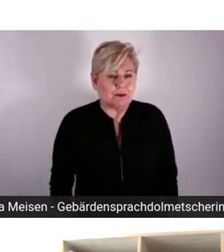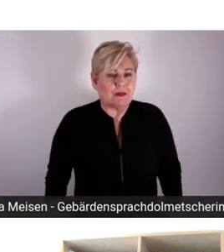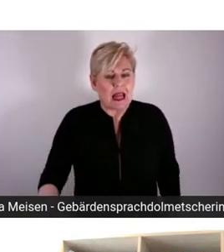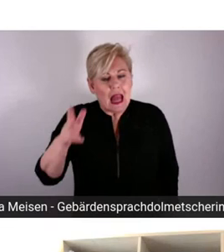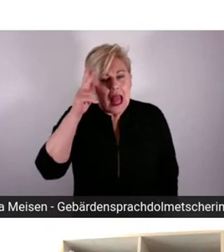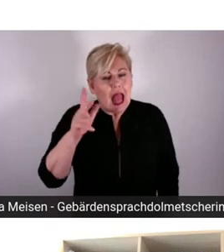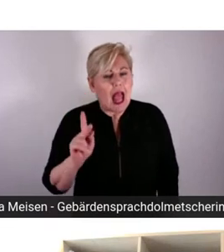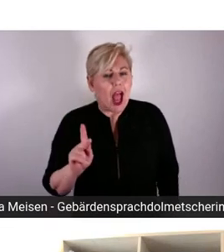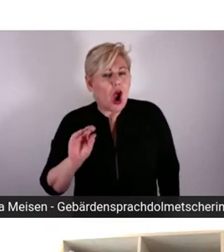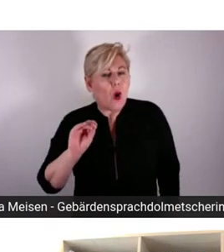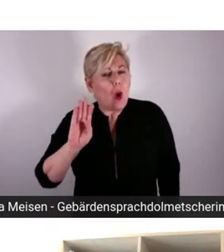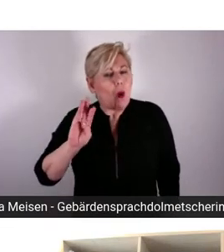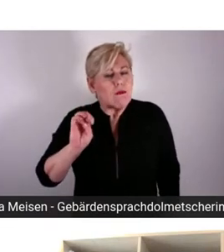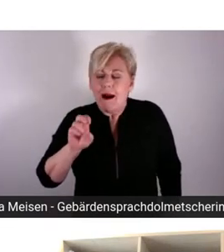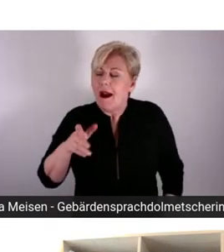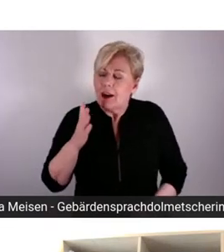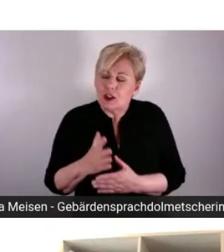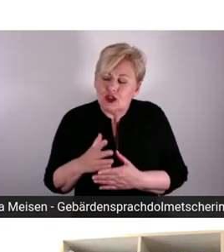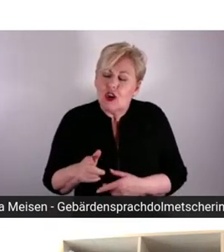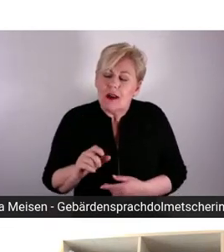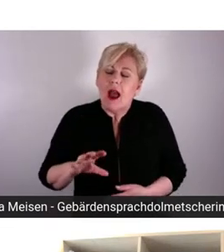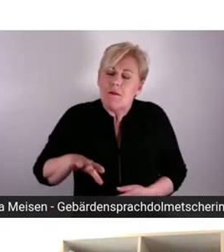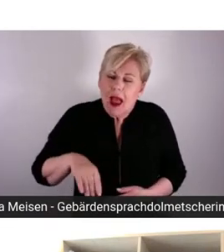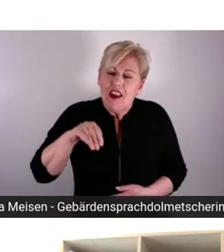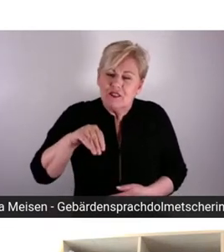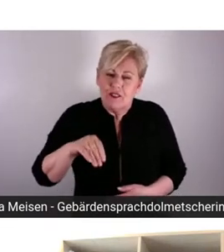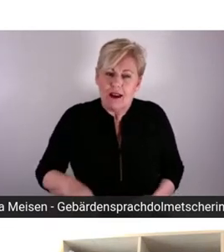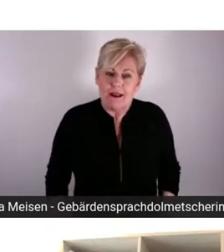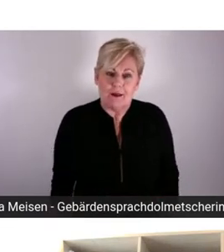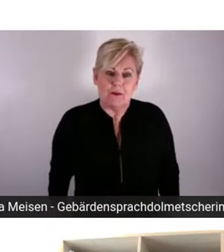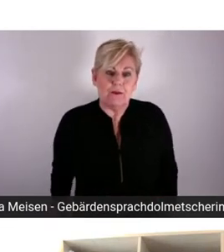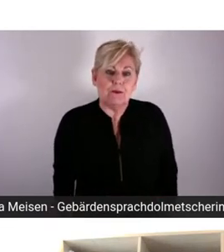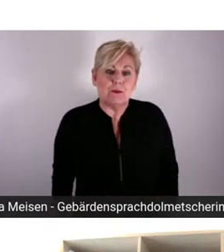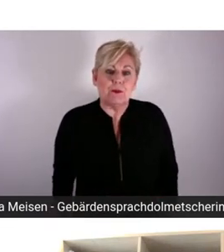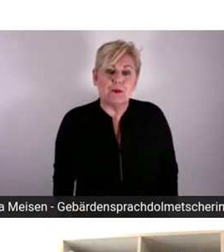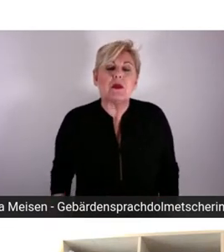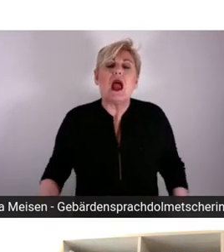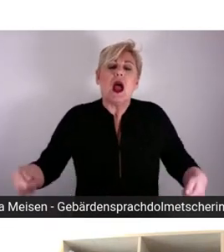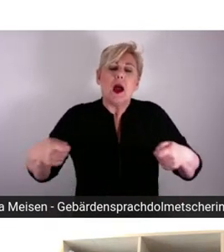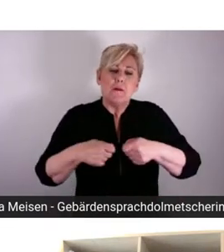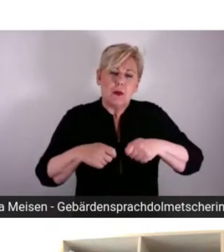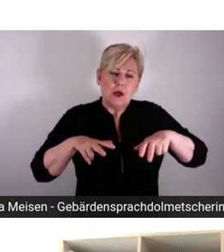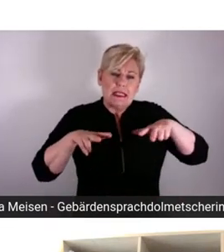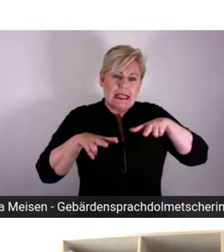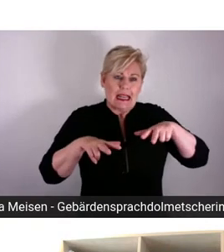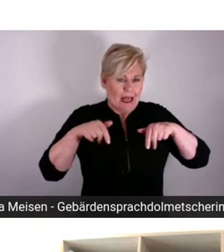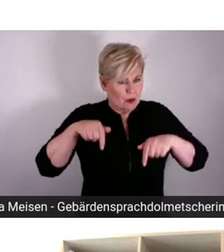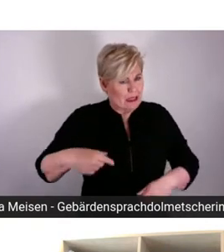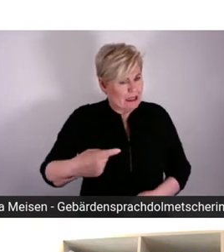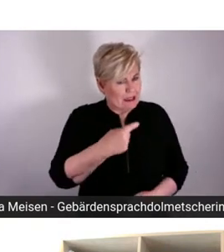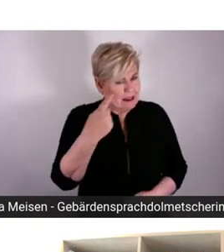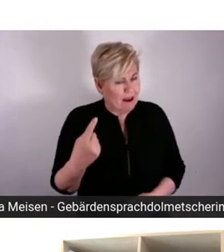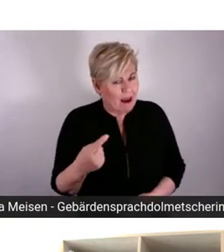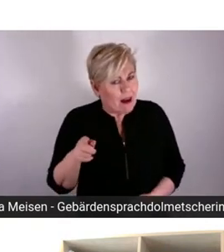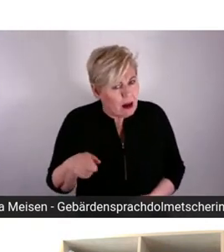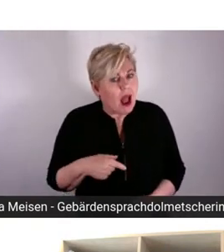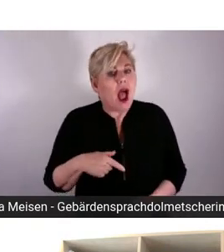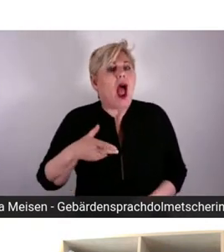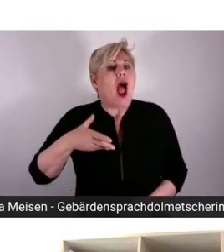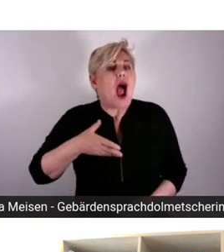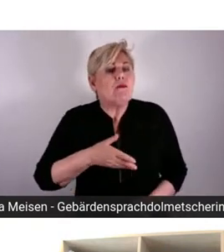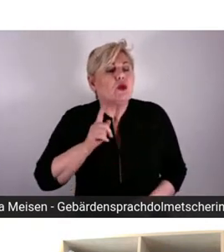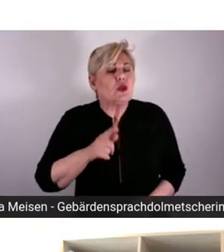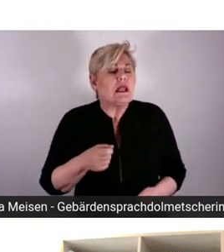Kober, wo wir gerade dabei sind, dann einsteigen. Die Bundesregierung hat in diesem Jahr ihren Armuts- und